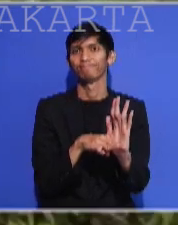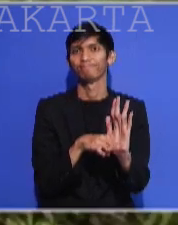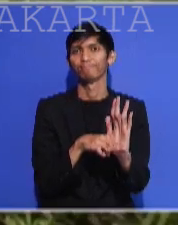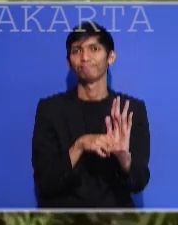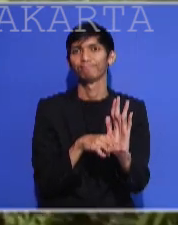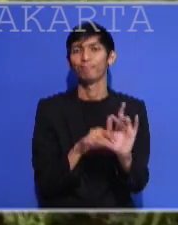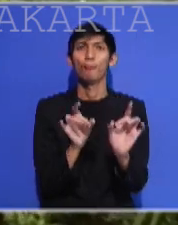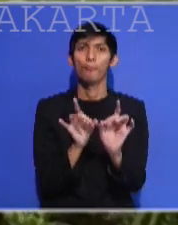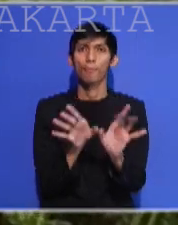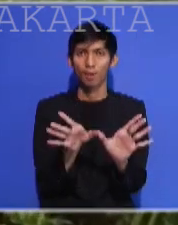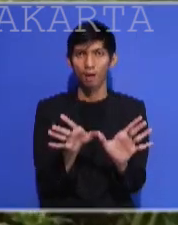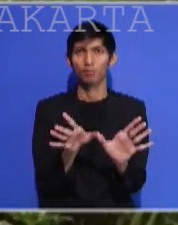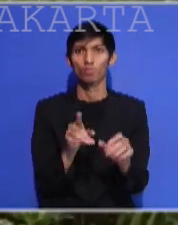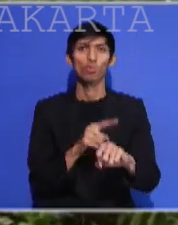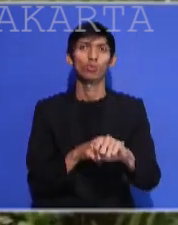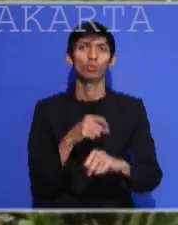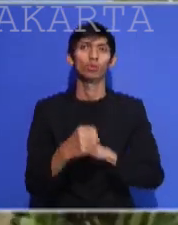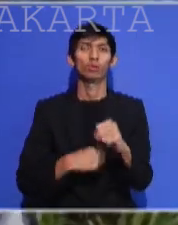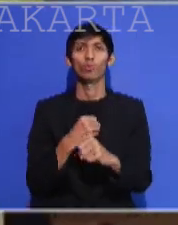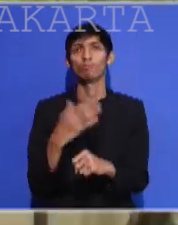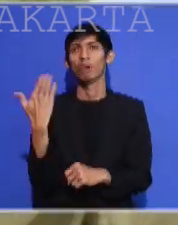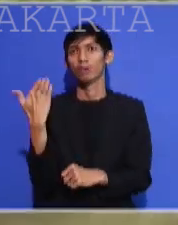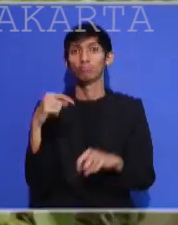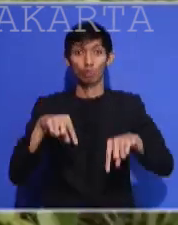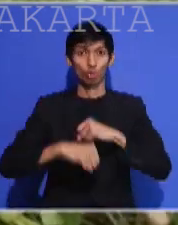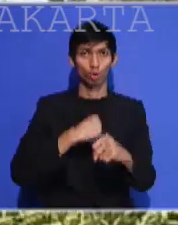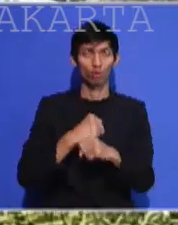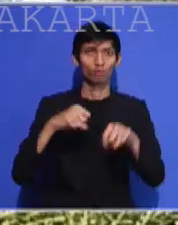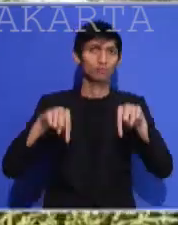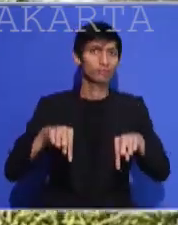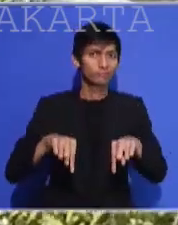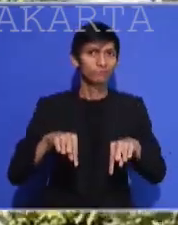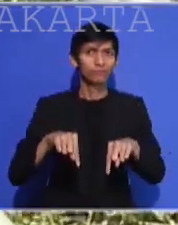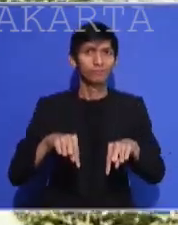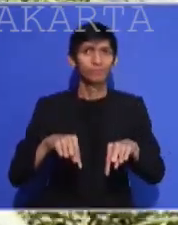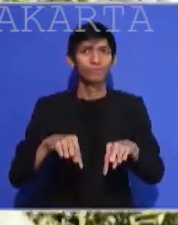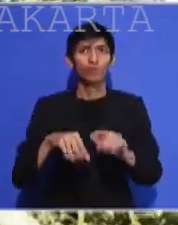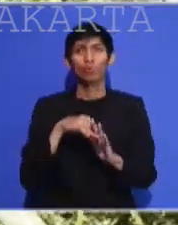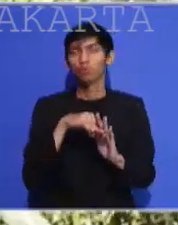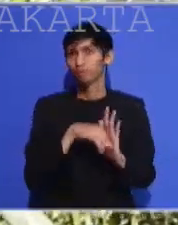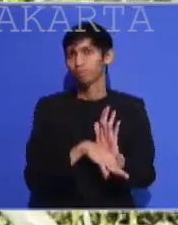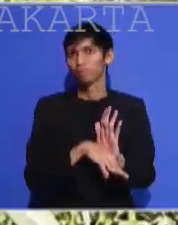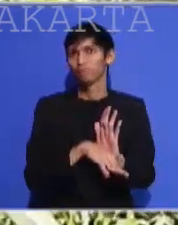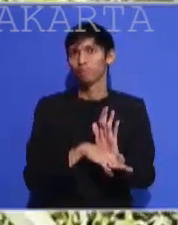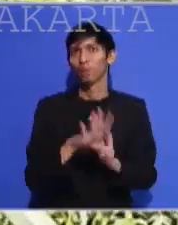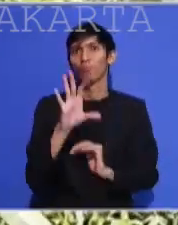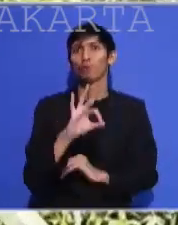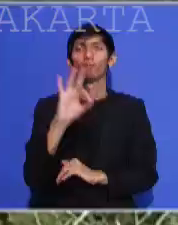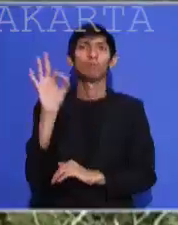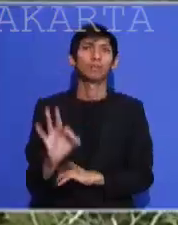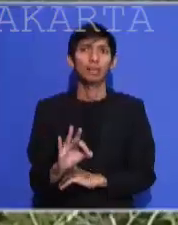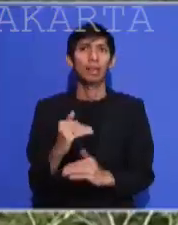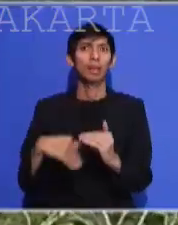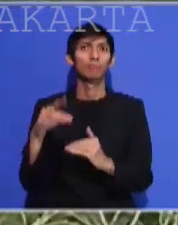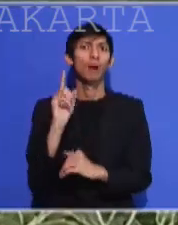1 Muharam tahun lalu jumlah kunjungan puncak Suroloyo bahkan tercatat menurun drastis hingga 50% lebih